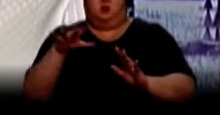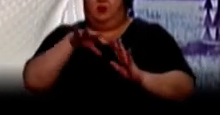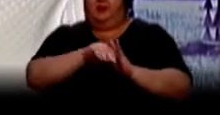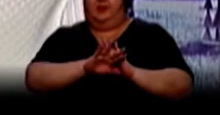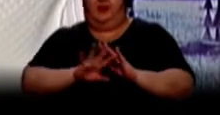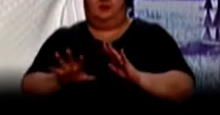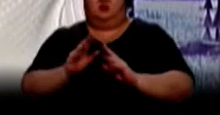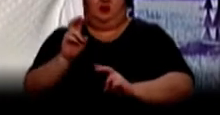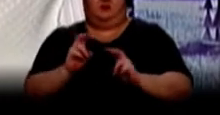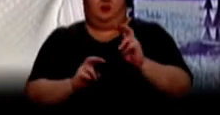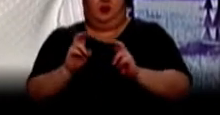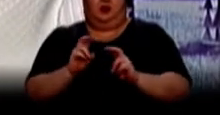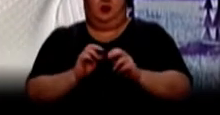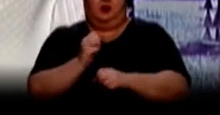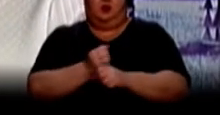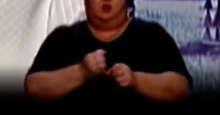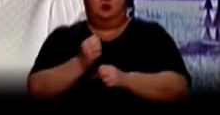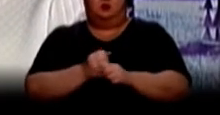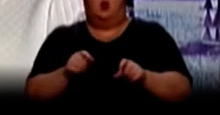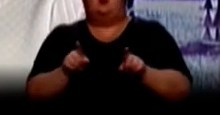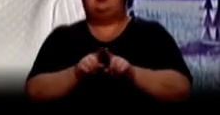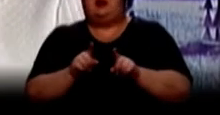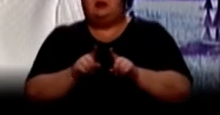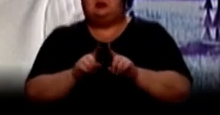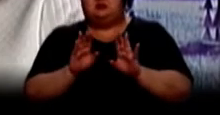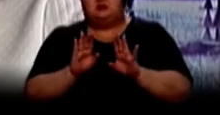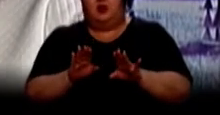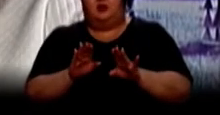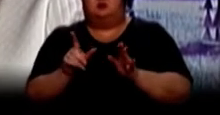процес переробки. І так само з